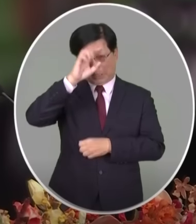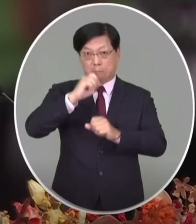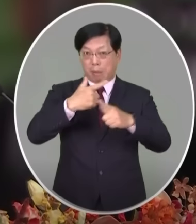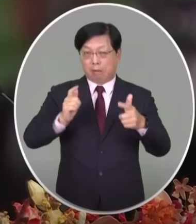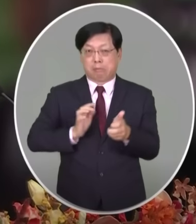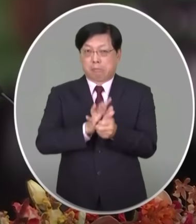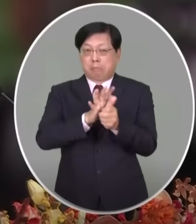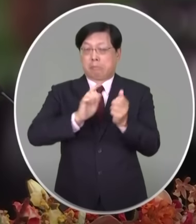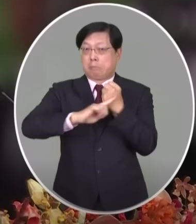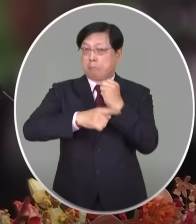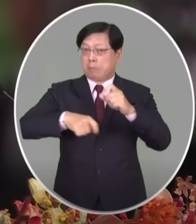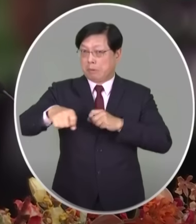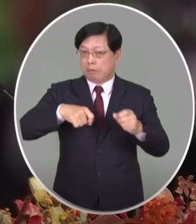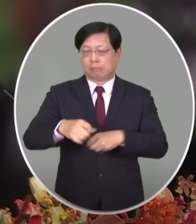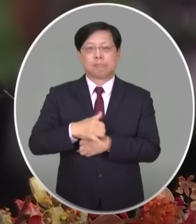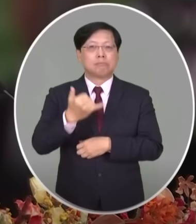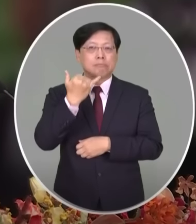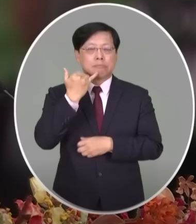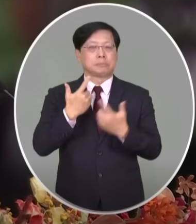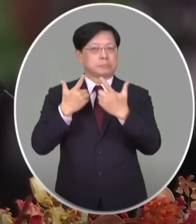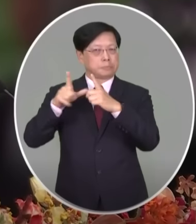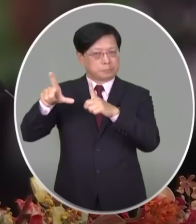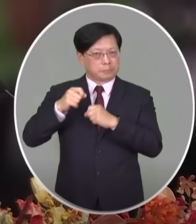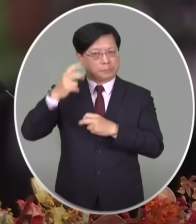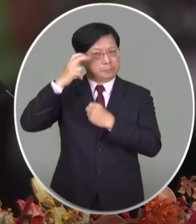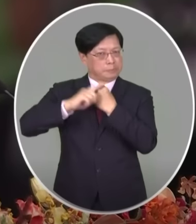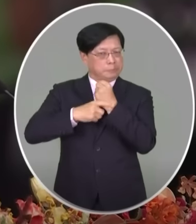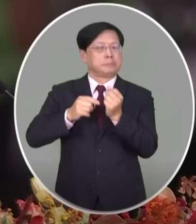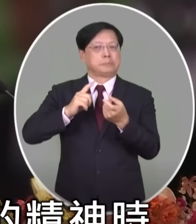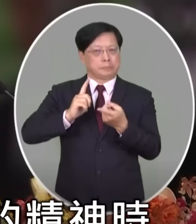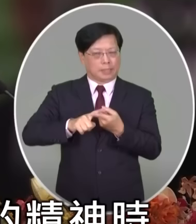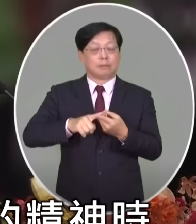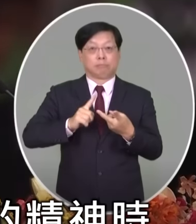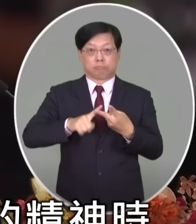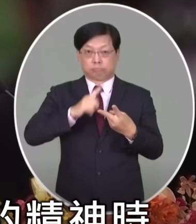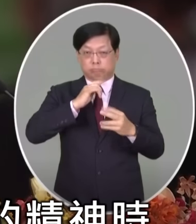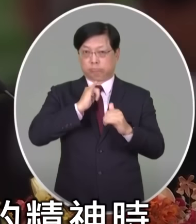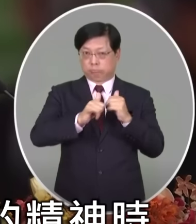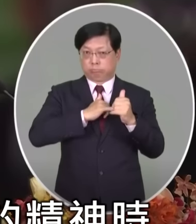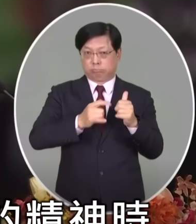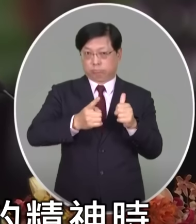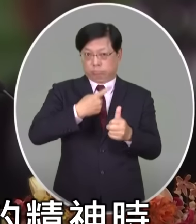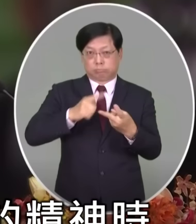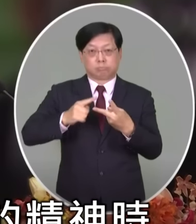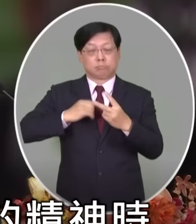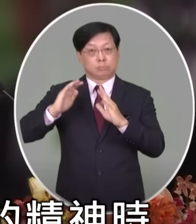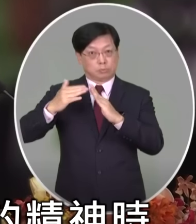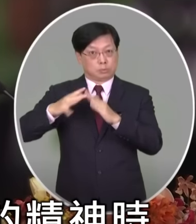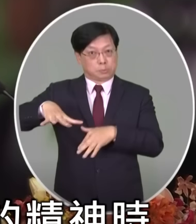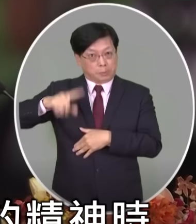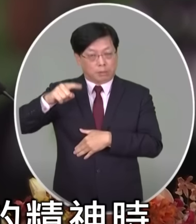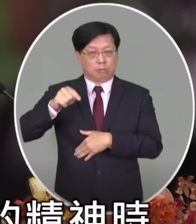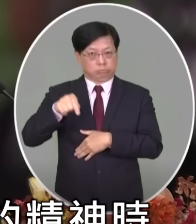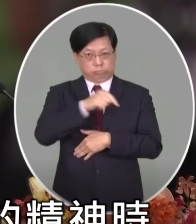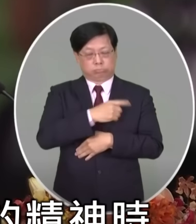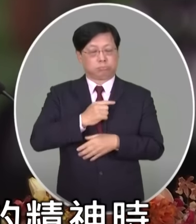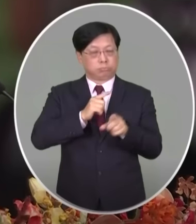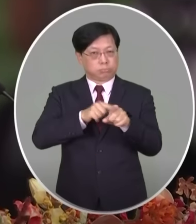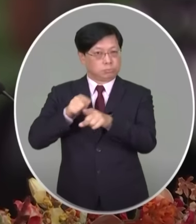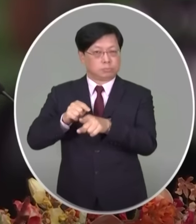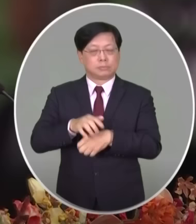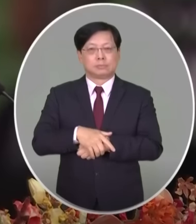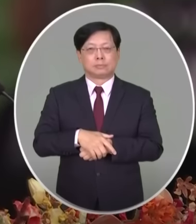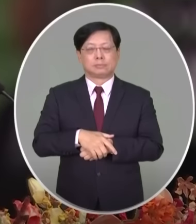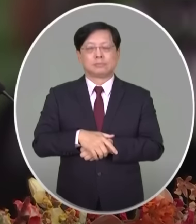案都能够合乎宪法，秉持人民至上、国家优先的精神时，